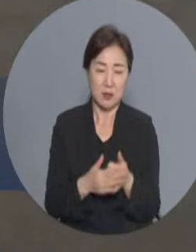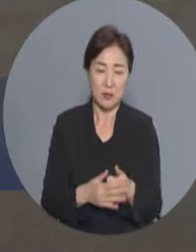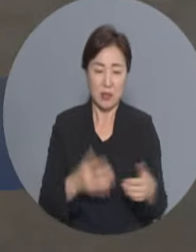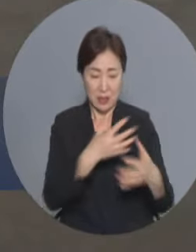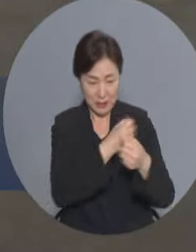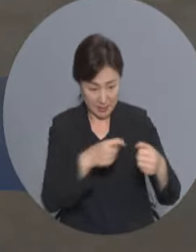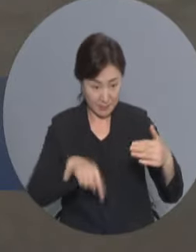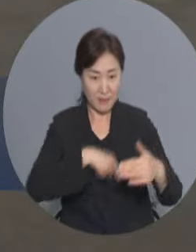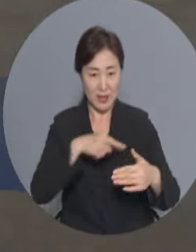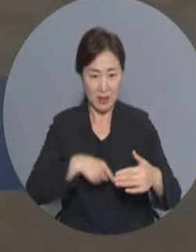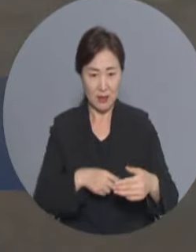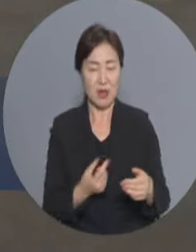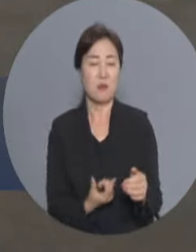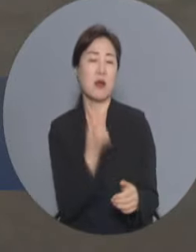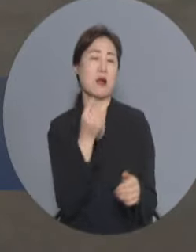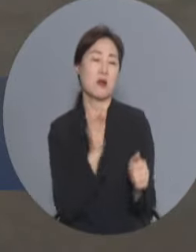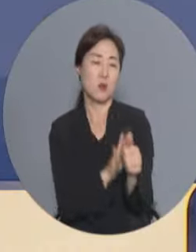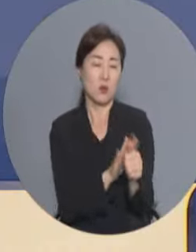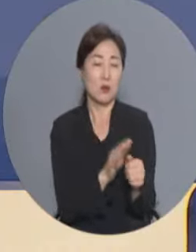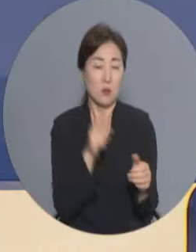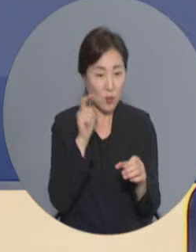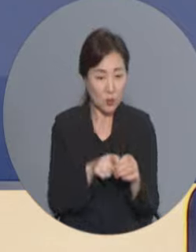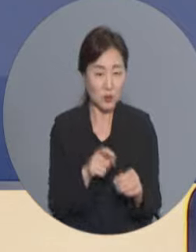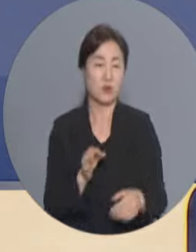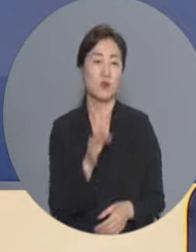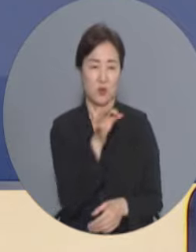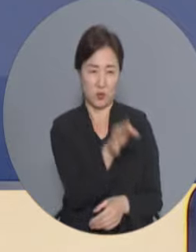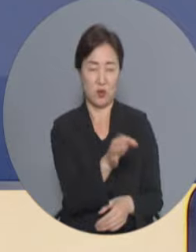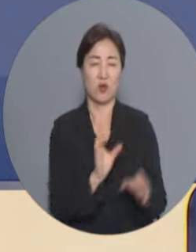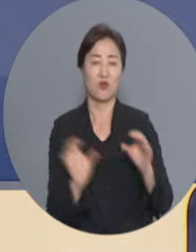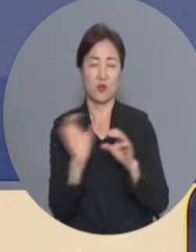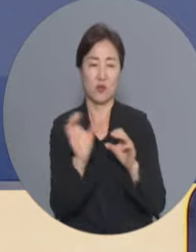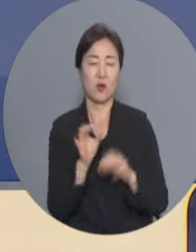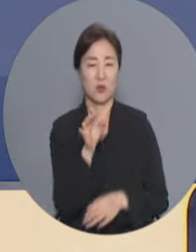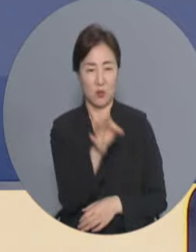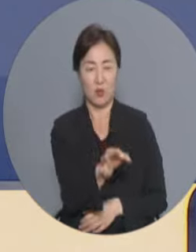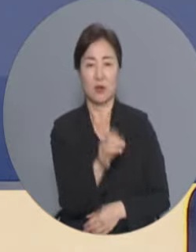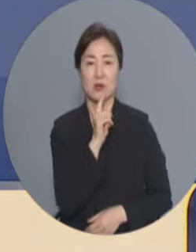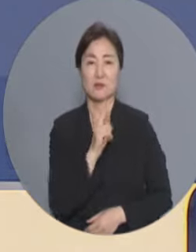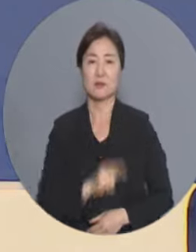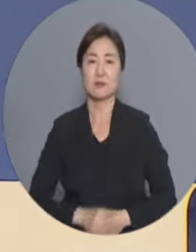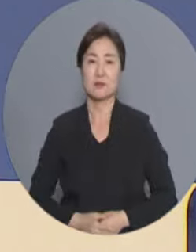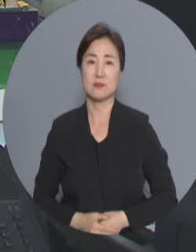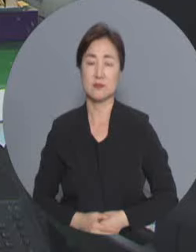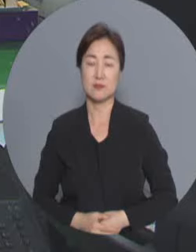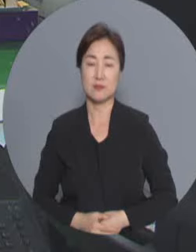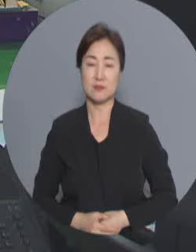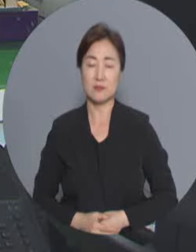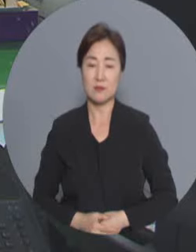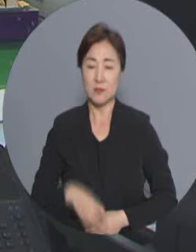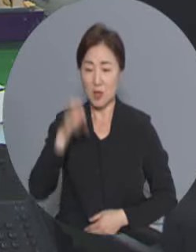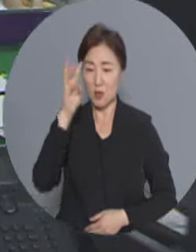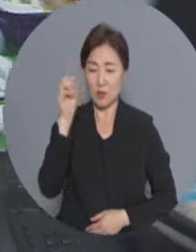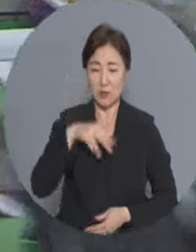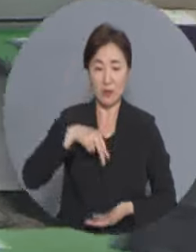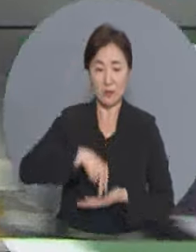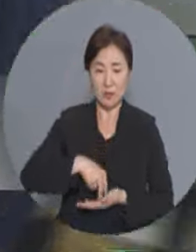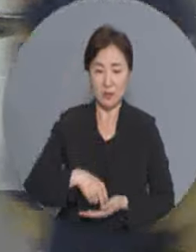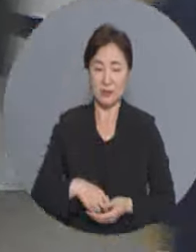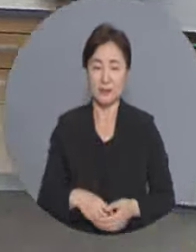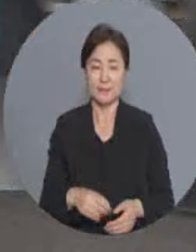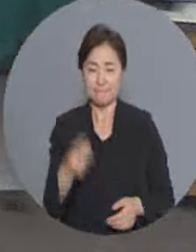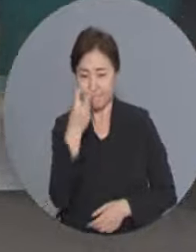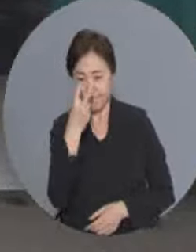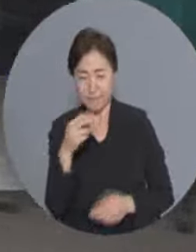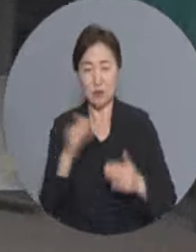있는데 공사 추진일이 좀 더디다 보니까 좀 더 지급을 해서 그런가 보다. 광양시는 당시 현장